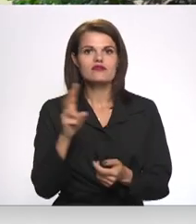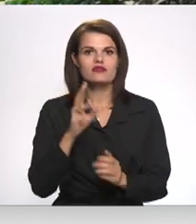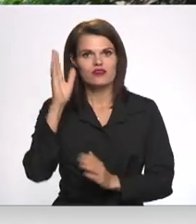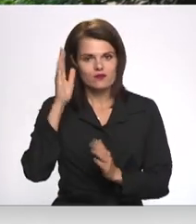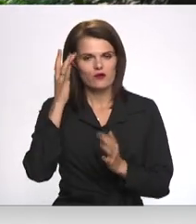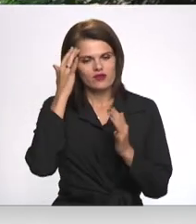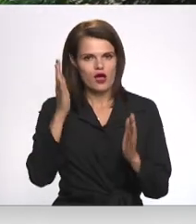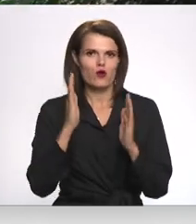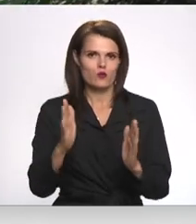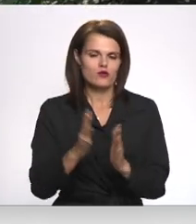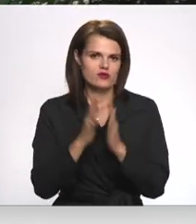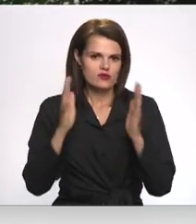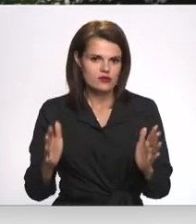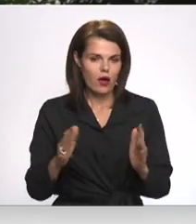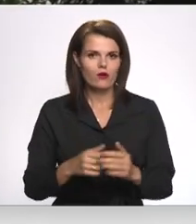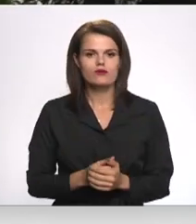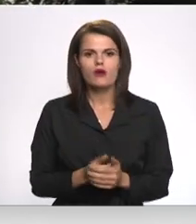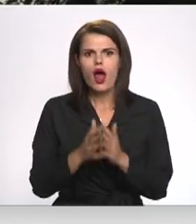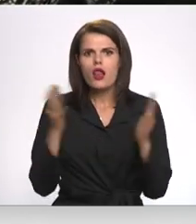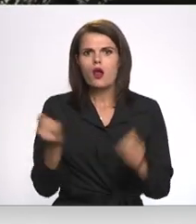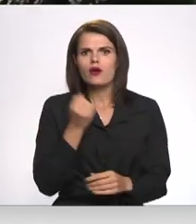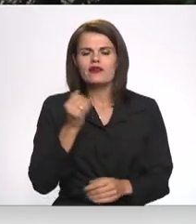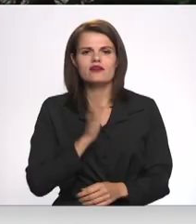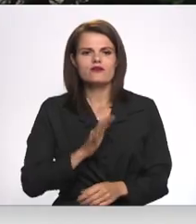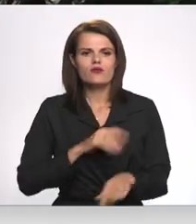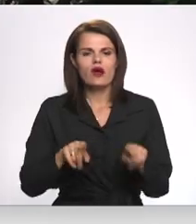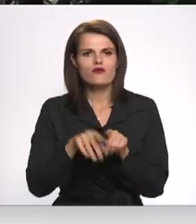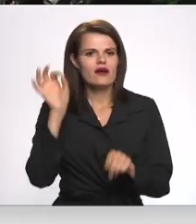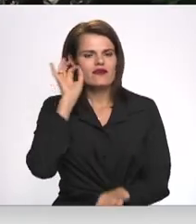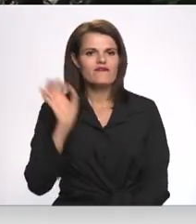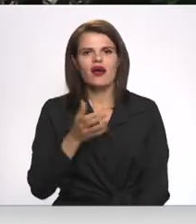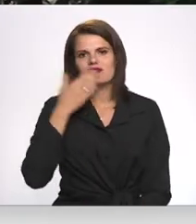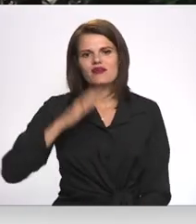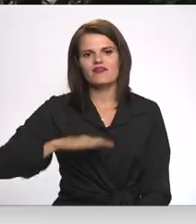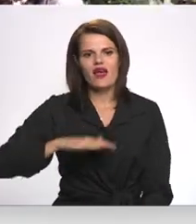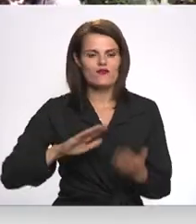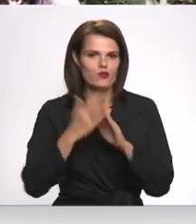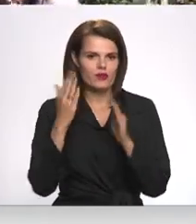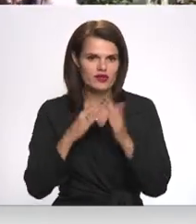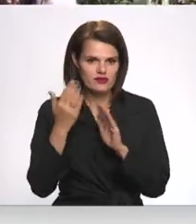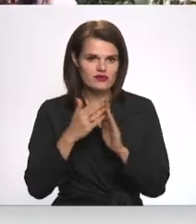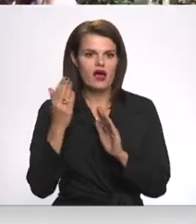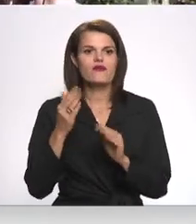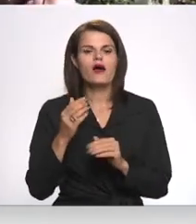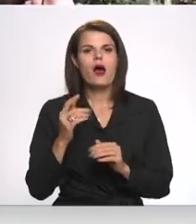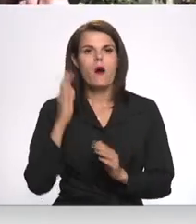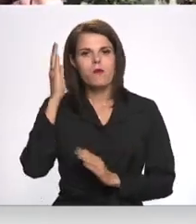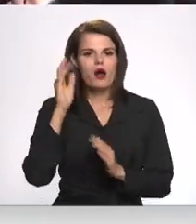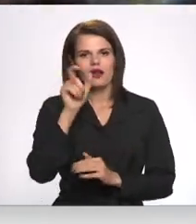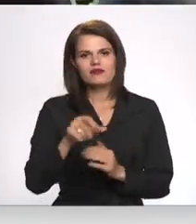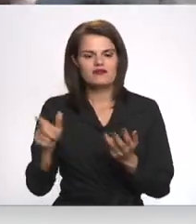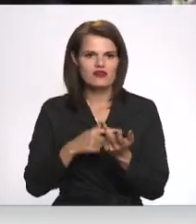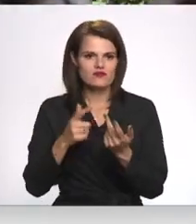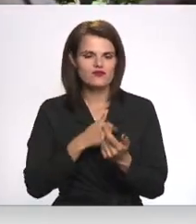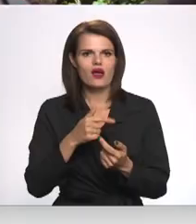Ar lielu interesi vēlēšanu dienu gaida arī iecirknī Vācijas dienvidu pilsētā Freiburgā. Lai gan balstiesīgo skaits